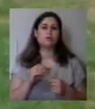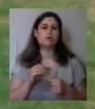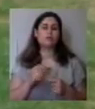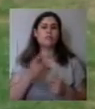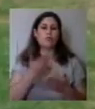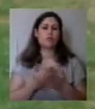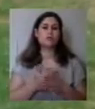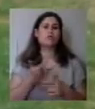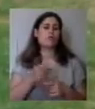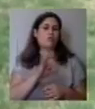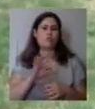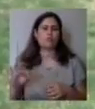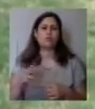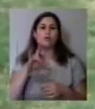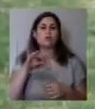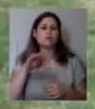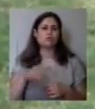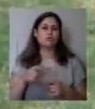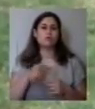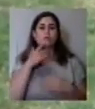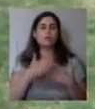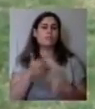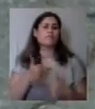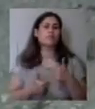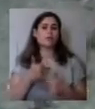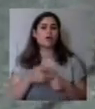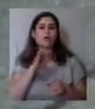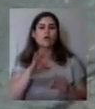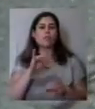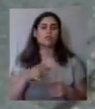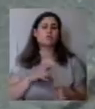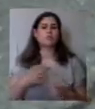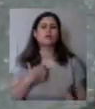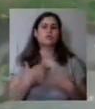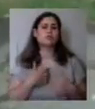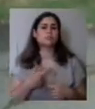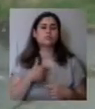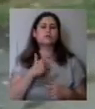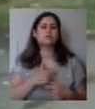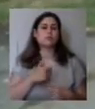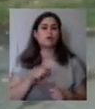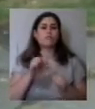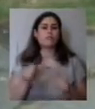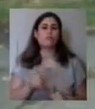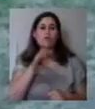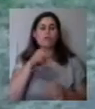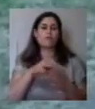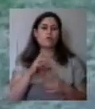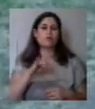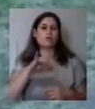показали дуже гарний результат. Перед поєдинком, говорить Олексій, хвилювався. Опанувати себе зміг тільки коли вийшов на